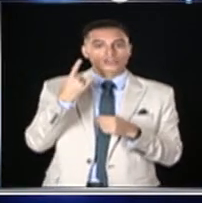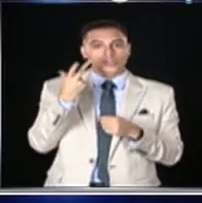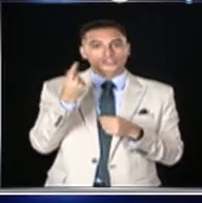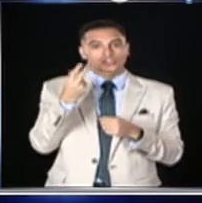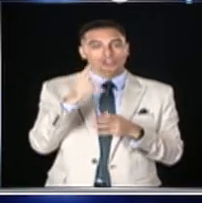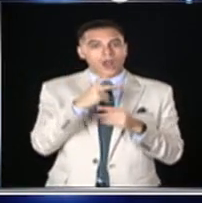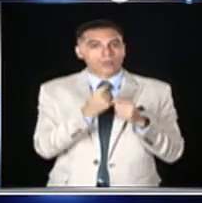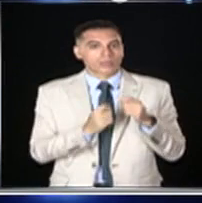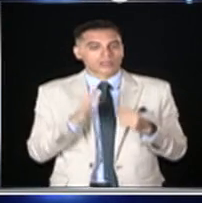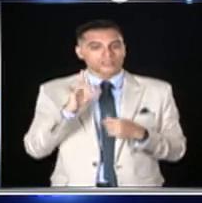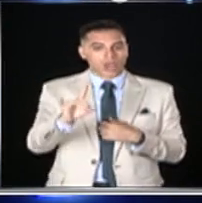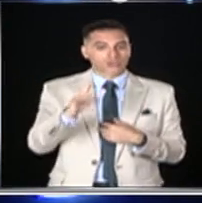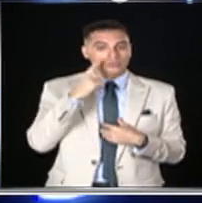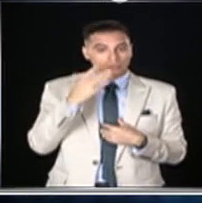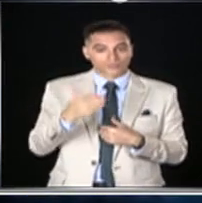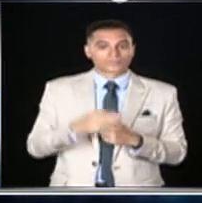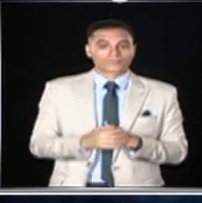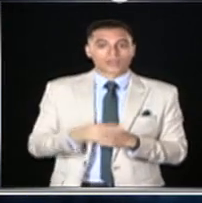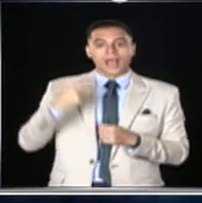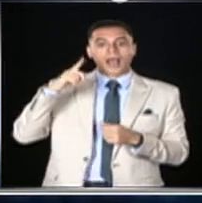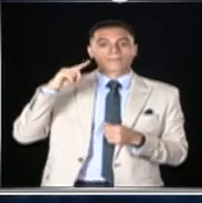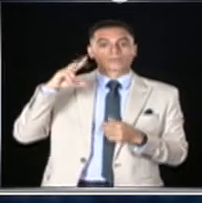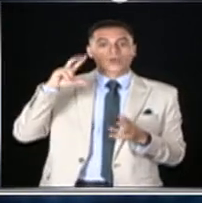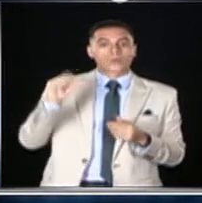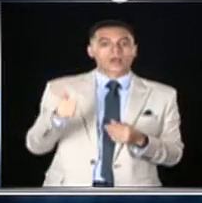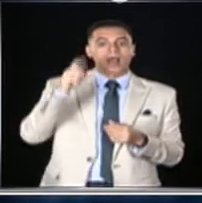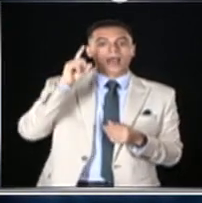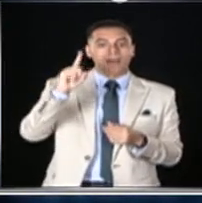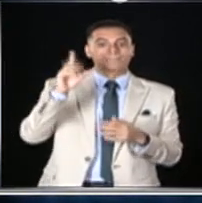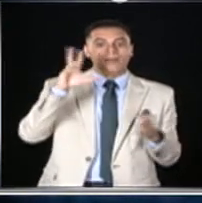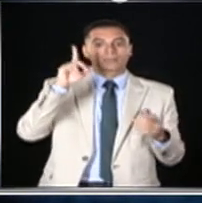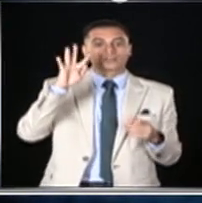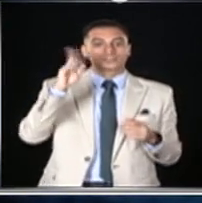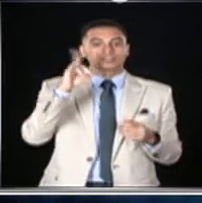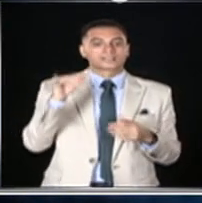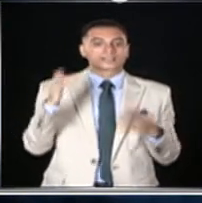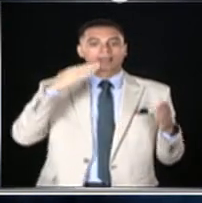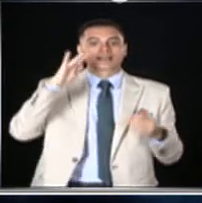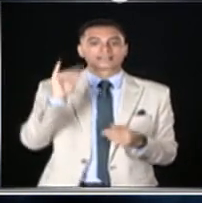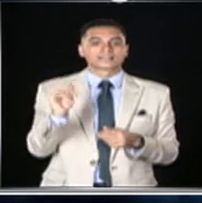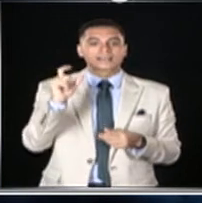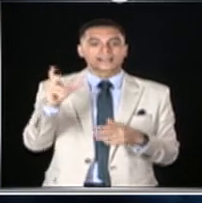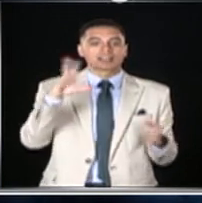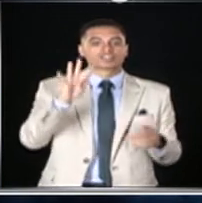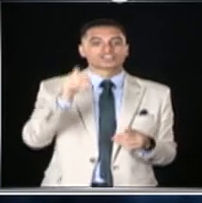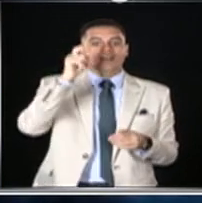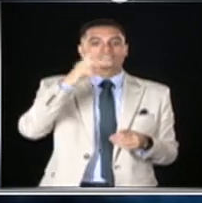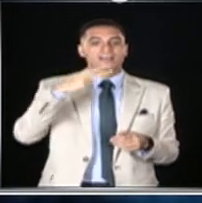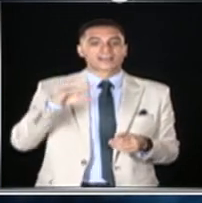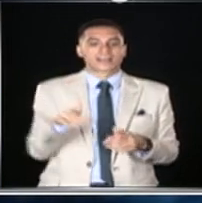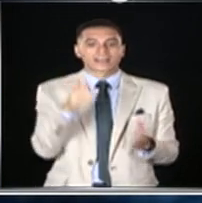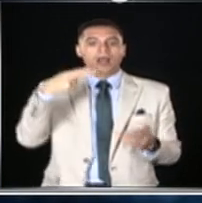10، والسؤال ده سهل جداً. عبد الوهاب البشري، حسين الشافعي، عبد اللطيف